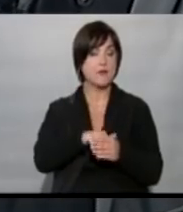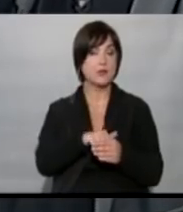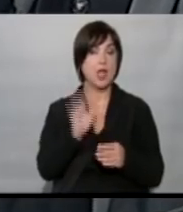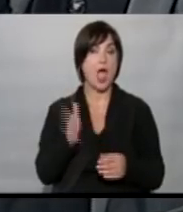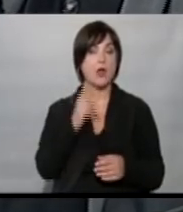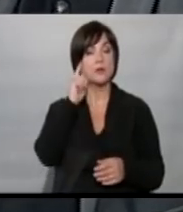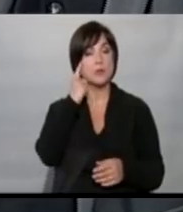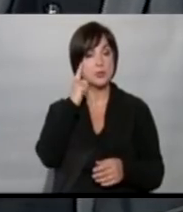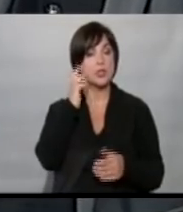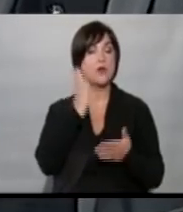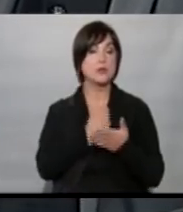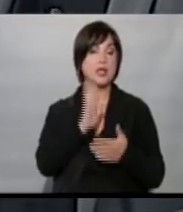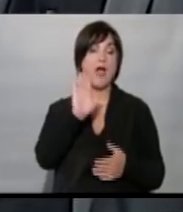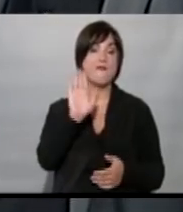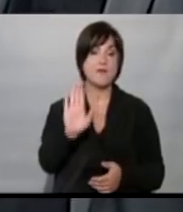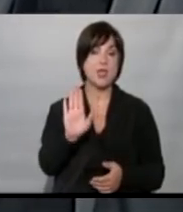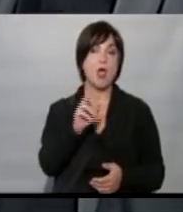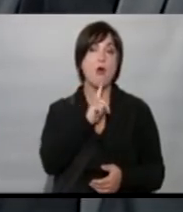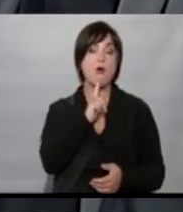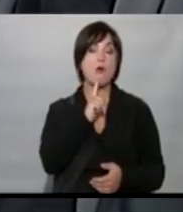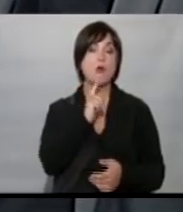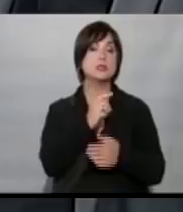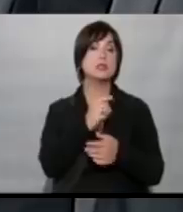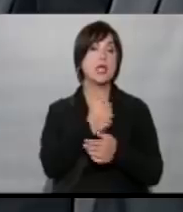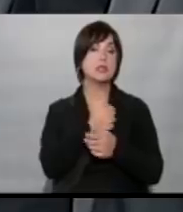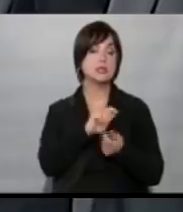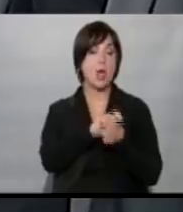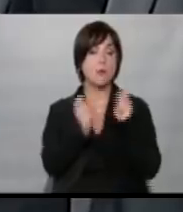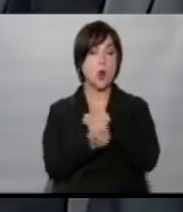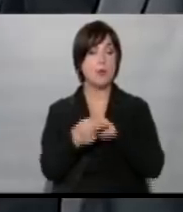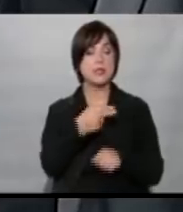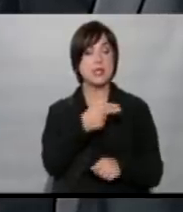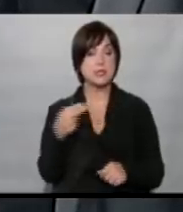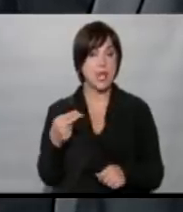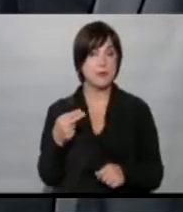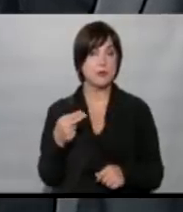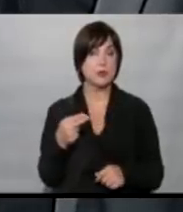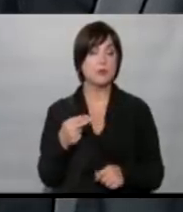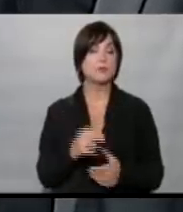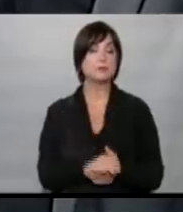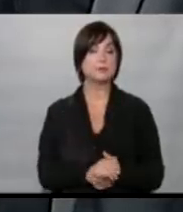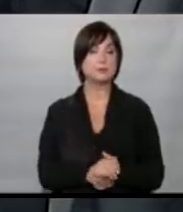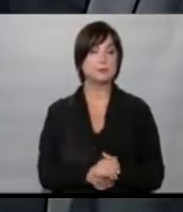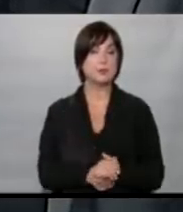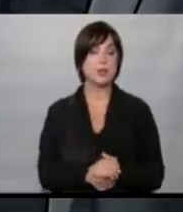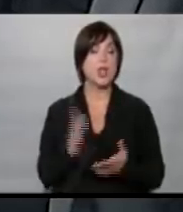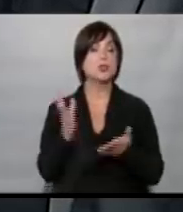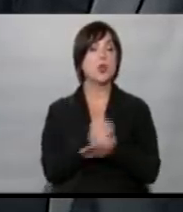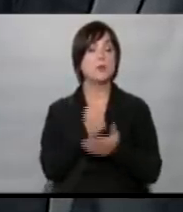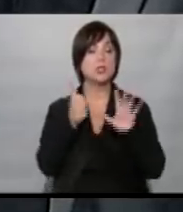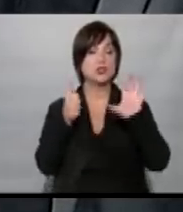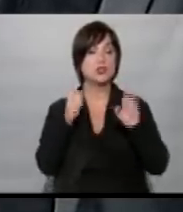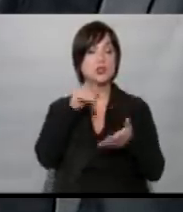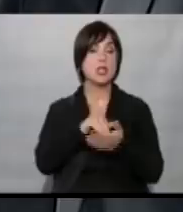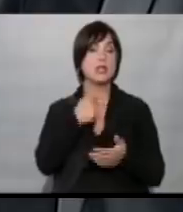ако предпоставуваме дека вие, кои сте за промена на името, ќе одиме буквално, добивате 600.000